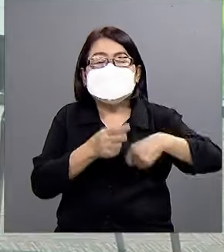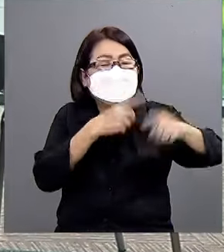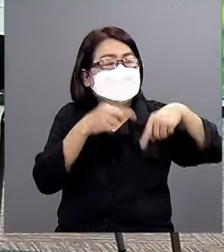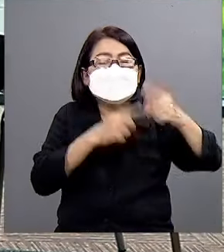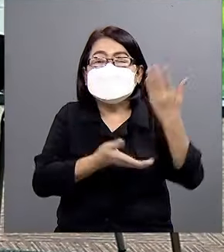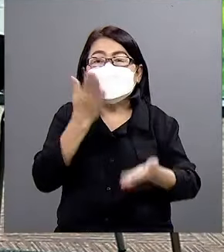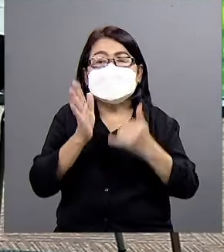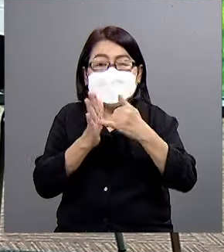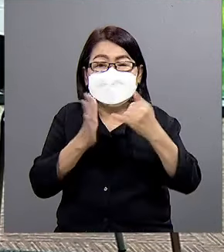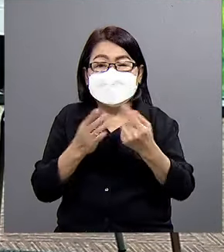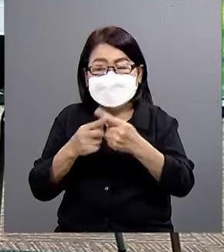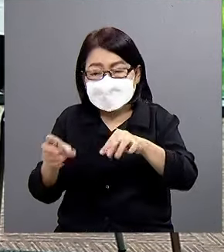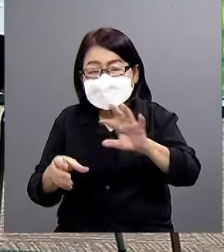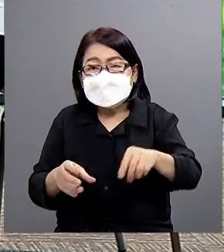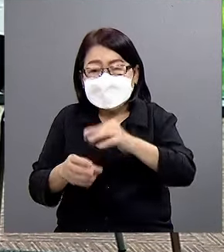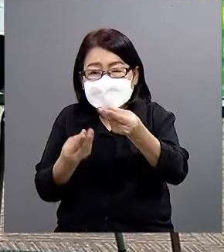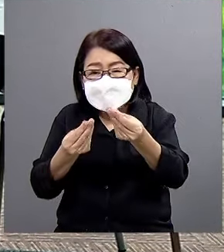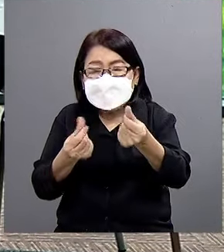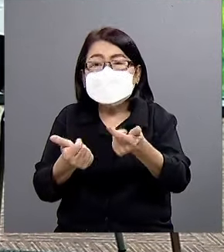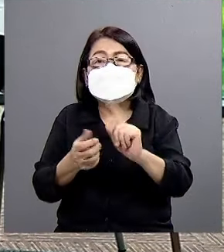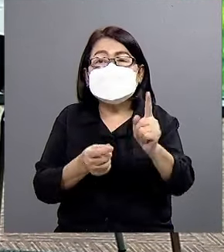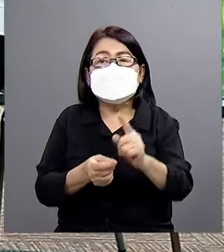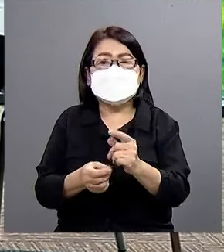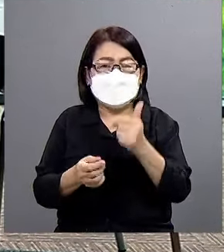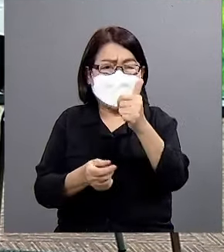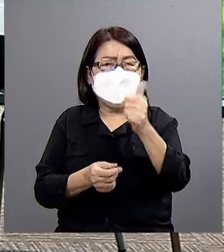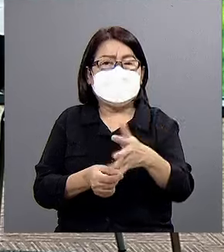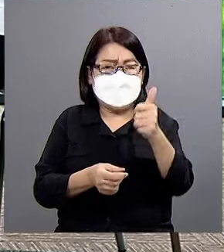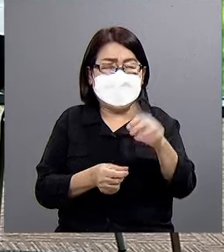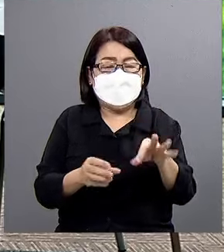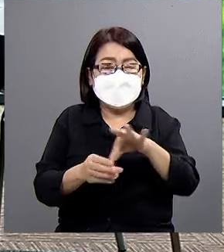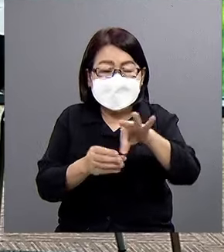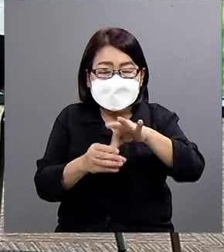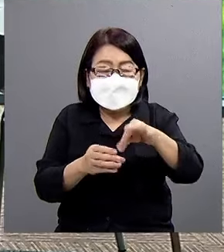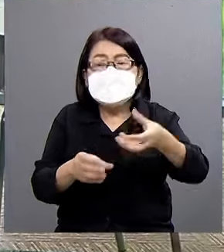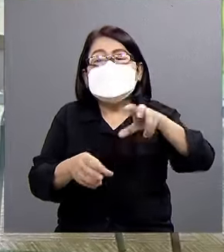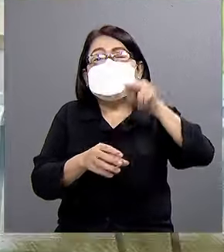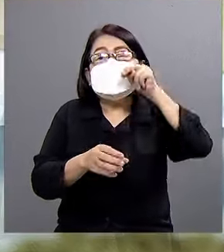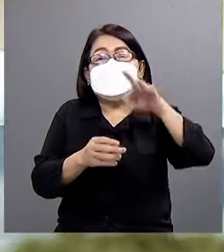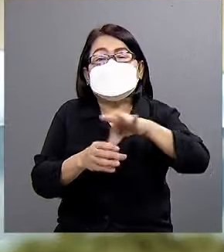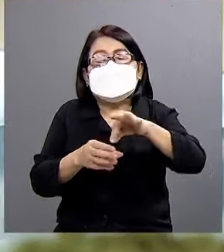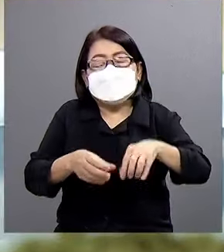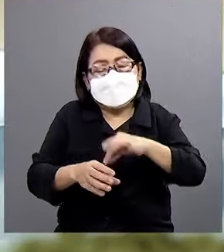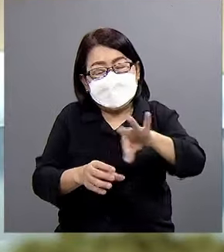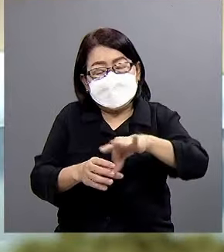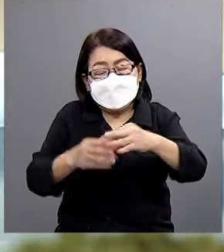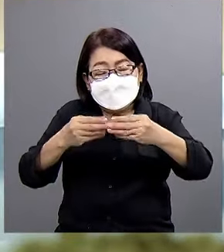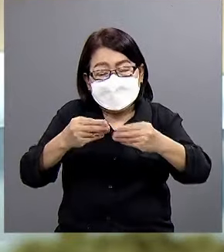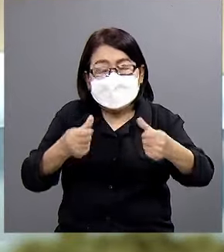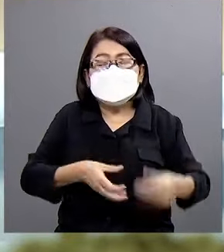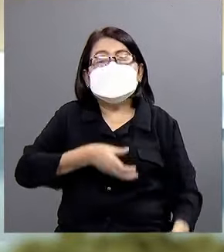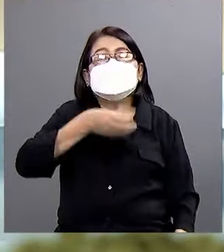ามว่าจะใช้แบบไหนดีแบบผงดีที่สุดเพราะว่าการดื่มเนี่ยร่างกายเนี่ยพอเราละลายสารต่างๆเนี่ยเข้าไปแล้วเนี่ยดื่มเนี่ยร่